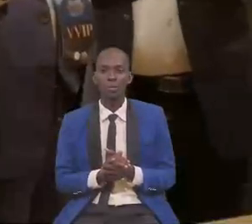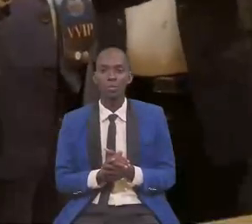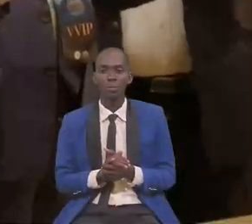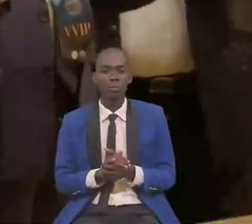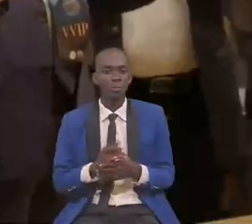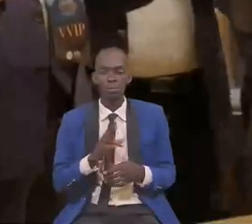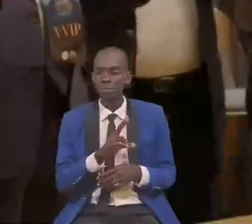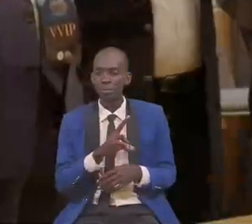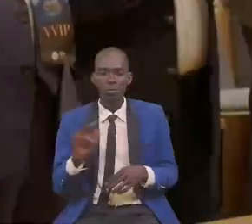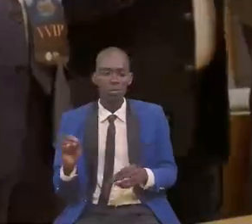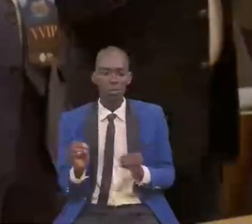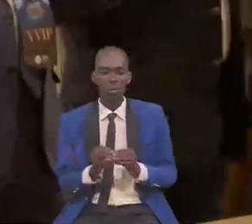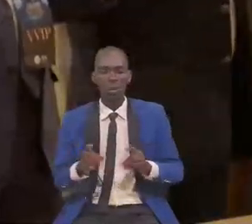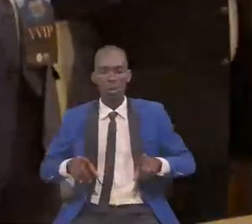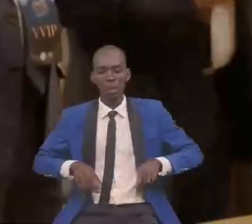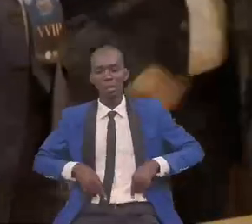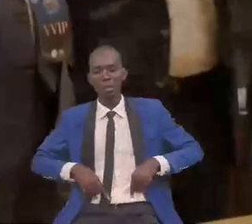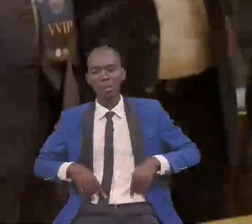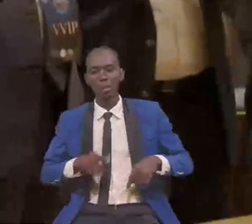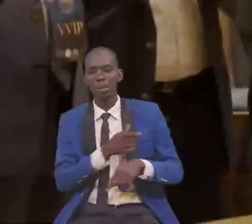Pas d'oisiveté. Paye le prix.